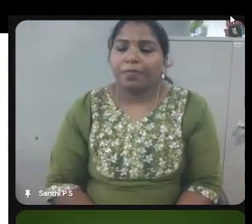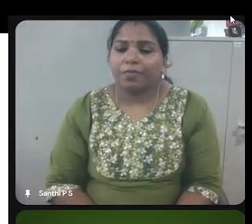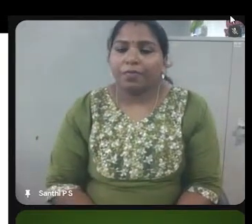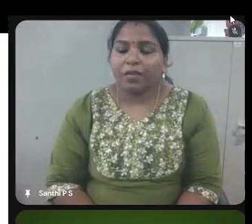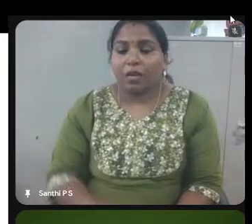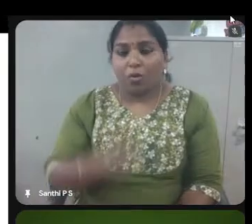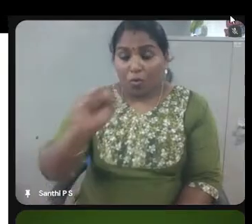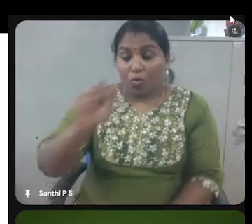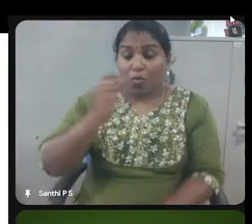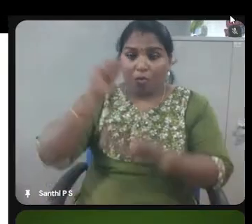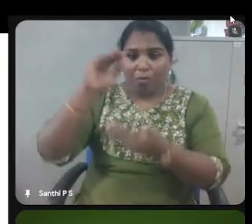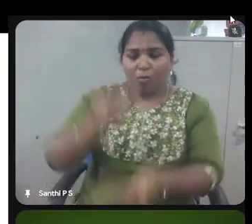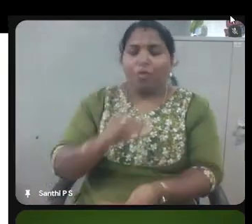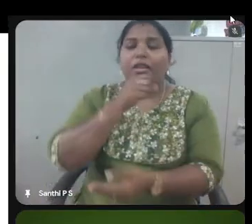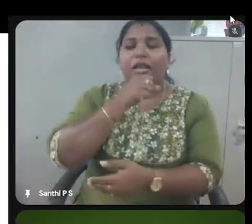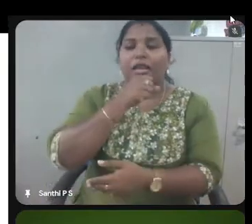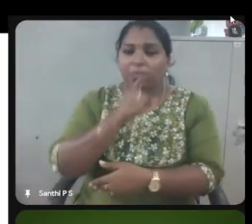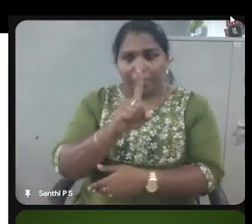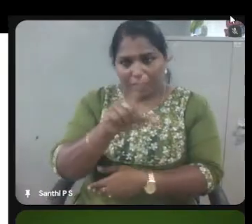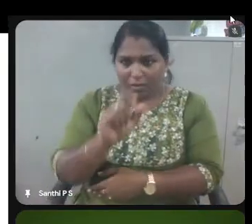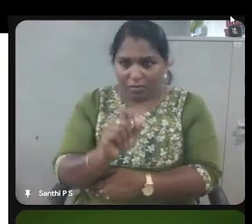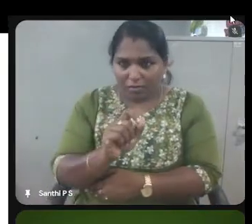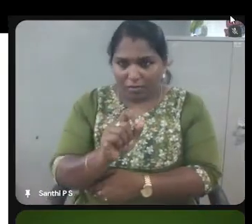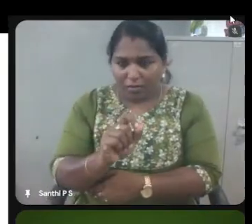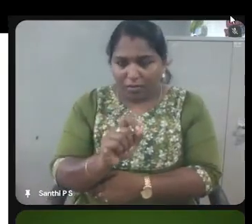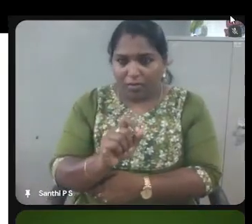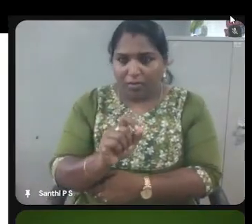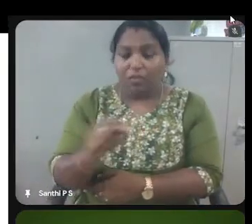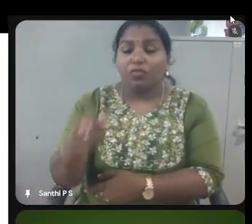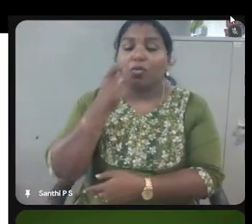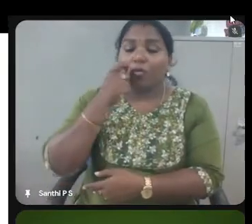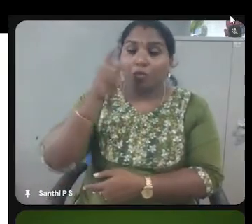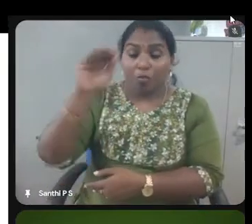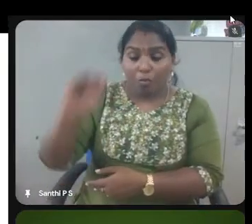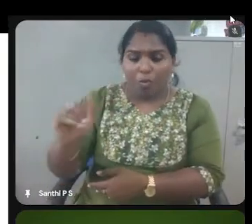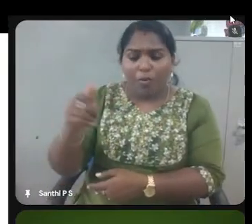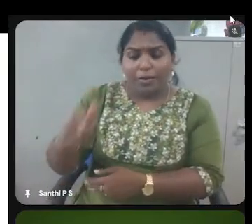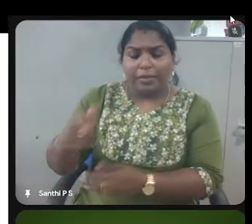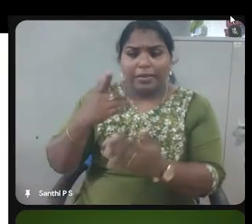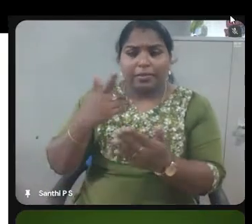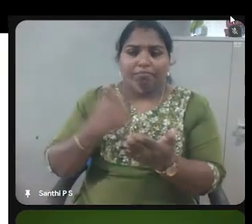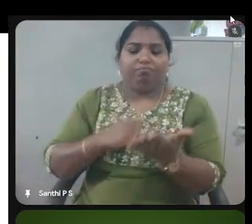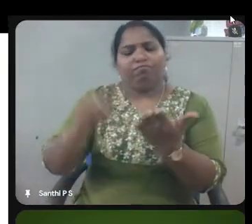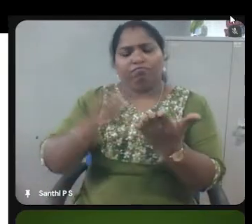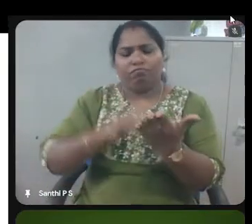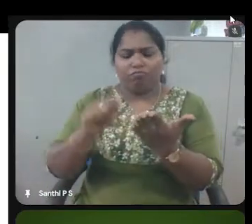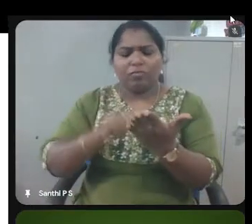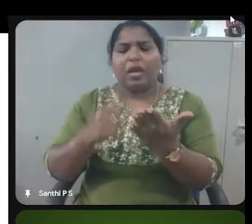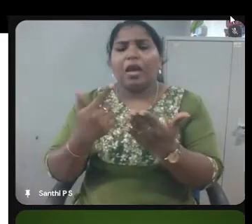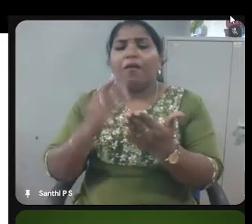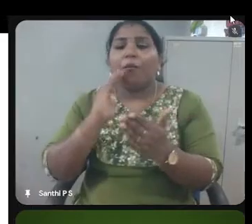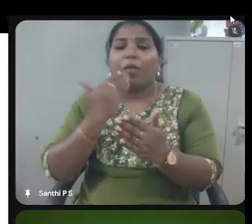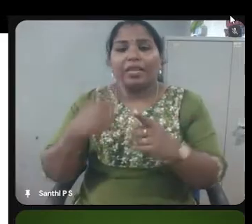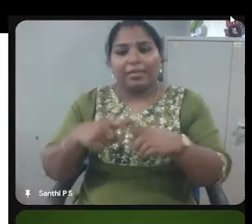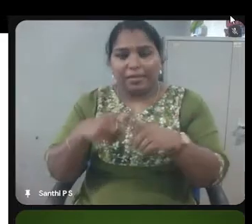എന്റെ മോന് 10 വയസ്സായി. അപ്പൊ അവന് എന്ന് വെച്ചിട്ടുണ്ടെങ്കിൽ സ്ക്രീൻ ടൈം സാറ്റർഡേ സൺഡേസ് മാത്രമേ ഉള്ളൂ.